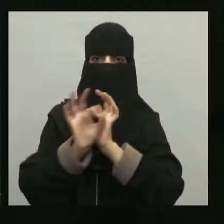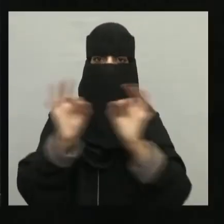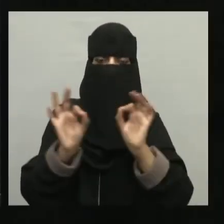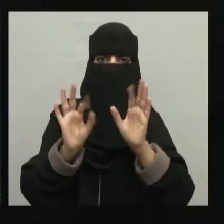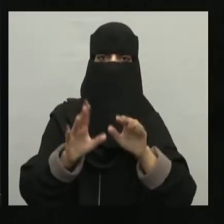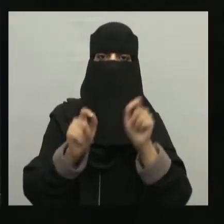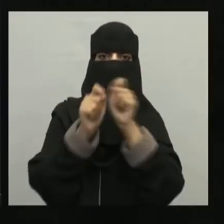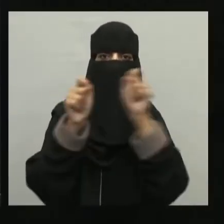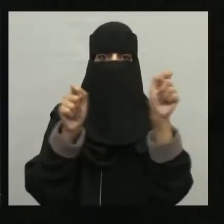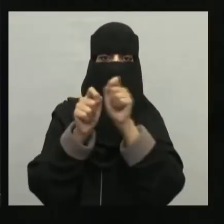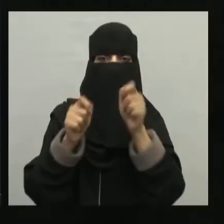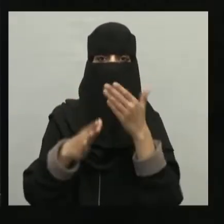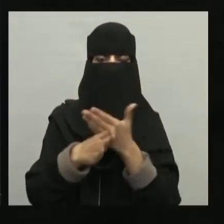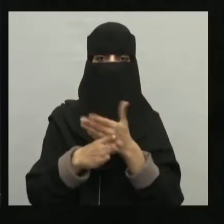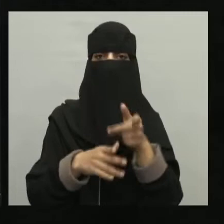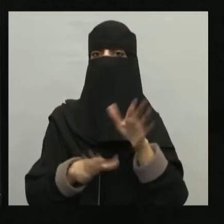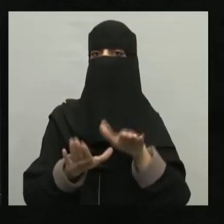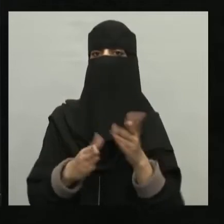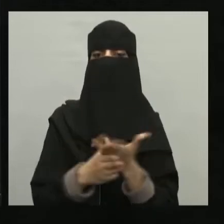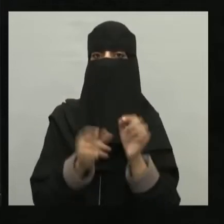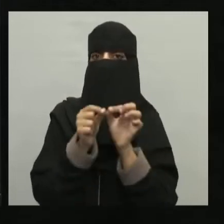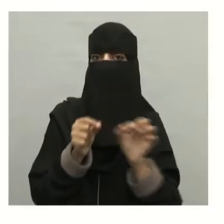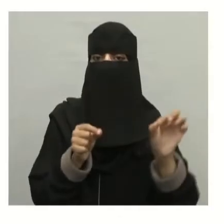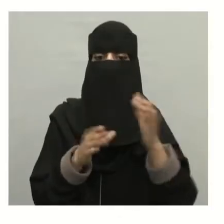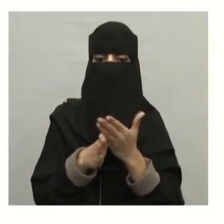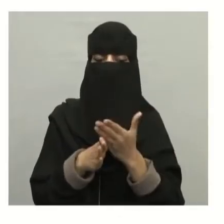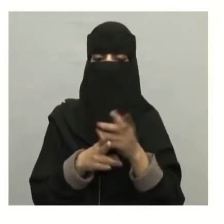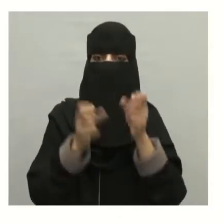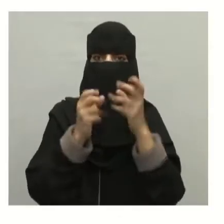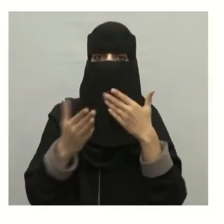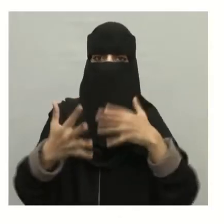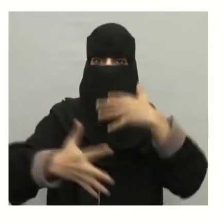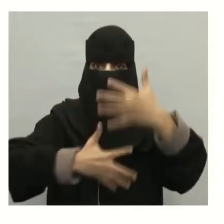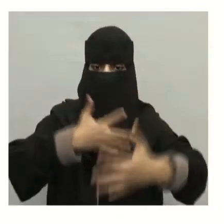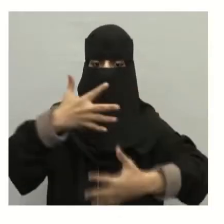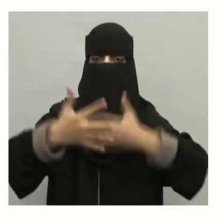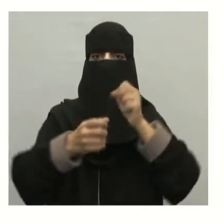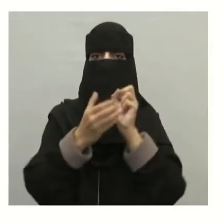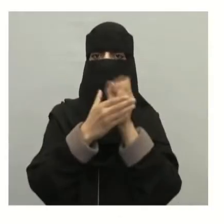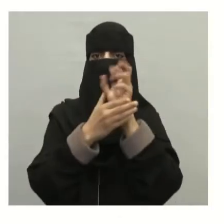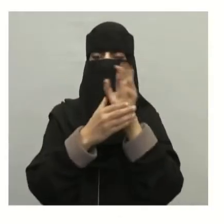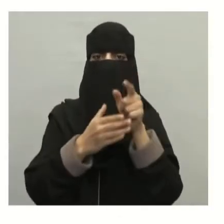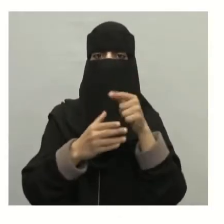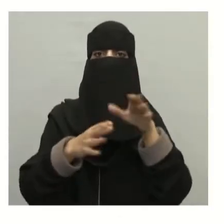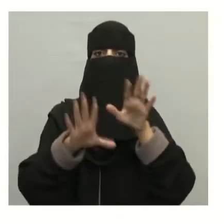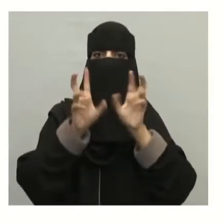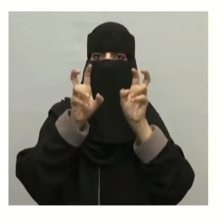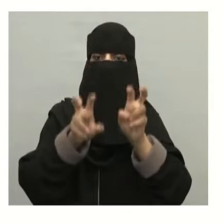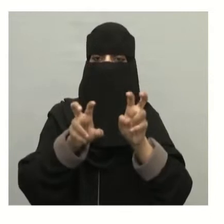على النافذة، والسبب من وجود هذا السلك للسماح بخروج الأبخرة ومنع